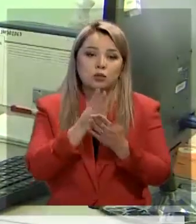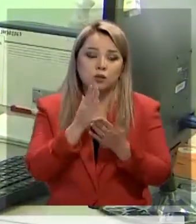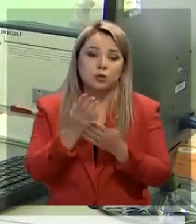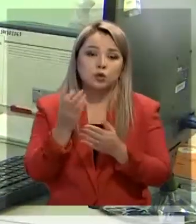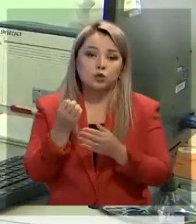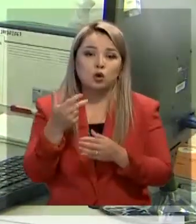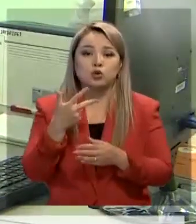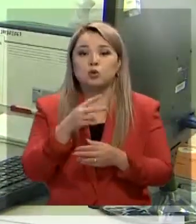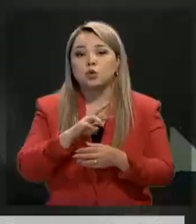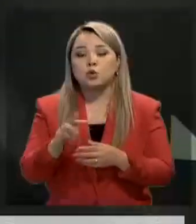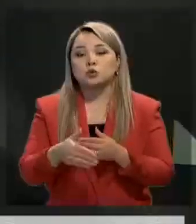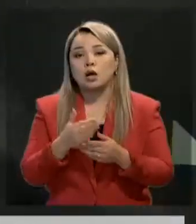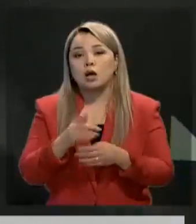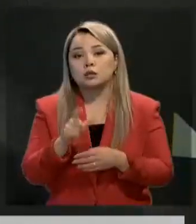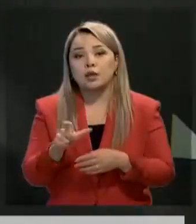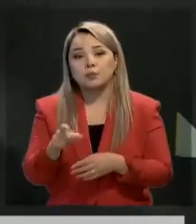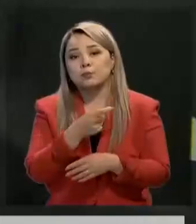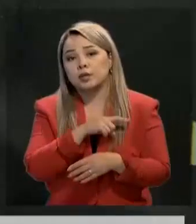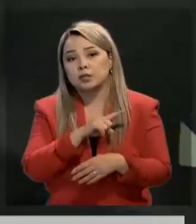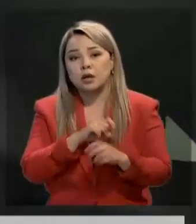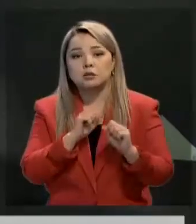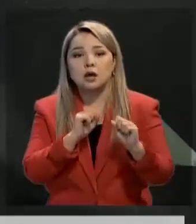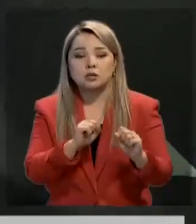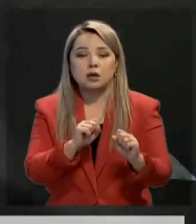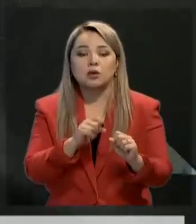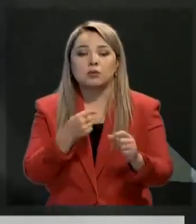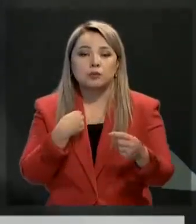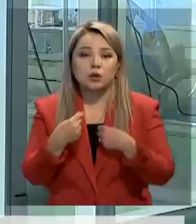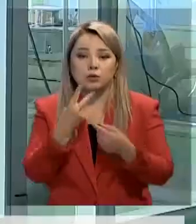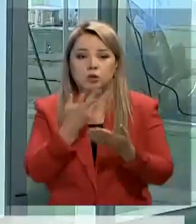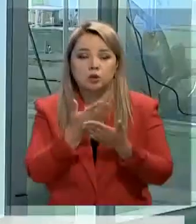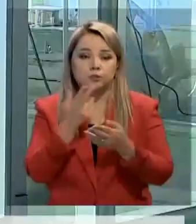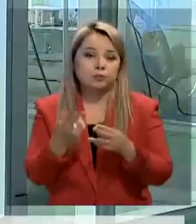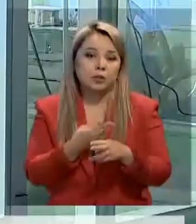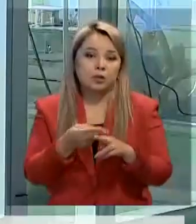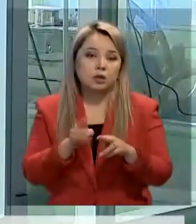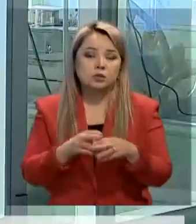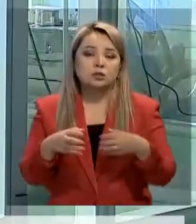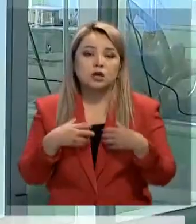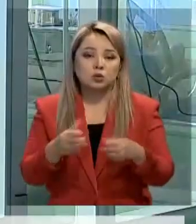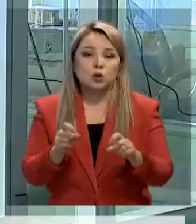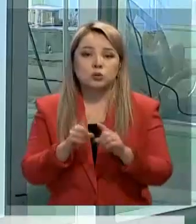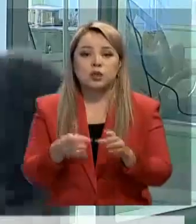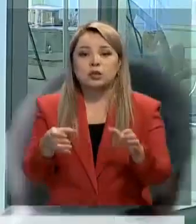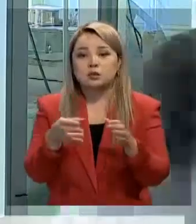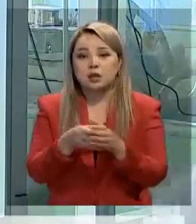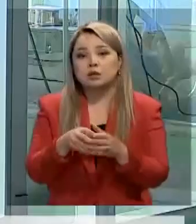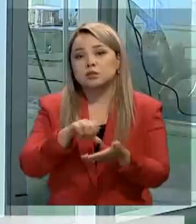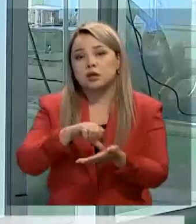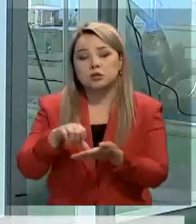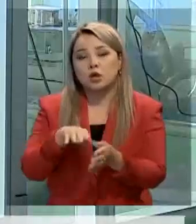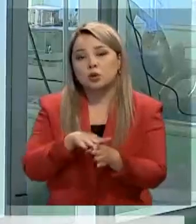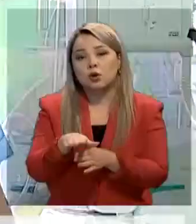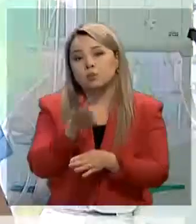аздай 3 миллионға жуық адам медициналық сақтандырудан қағылып отыр. Демек олар денсаулық сақтау саласының игілігін